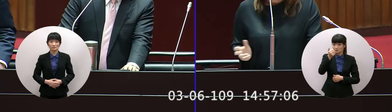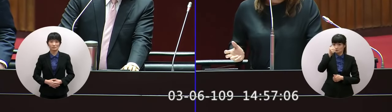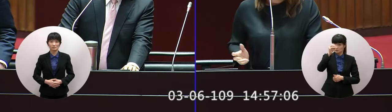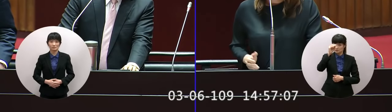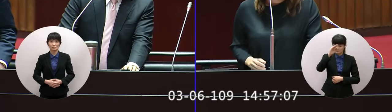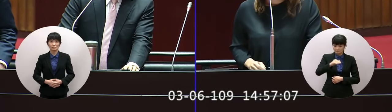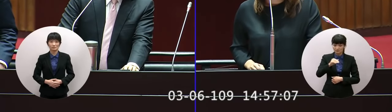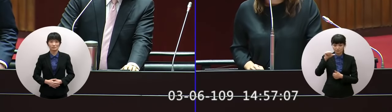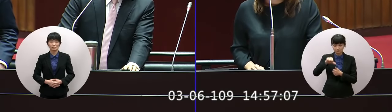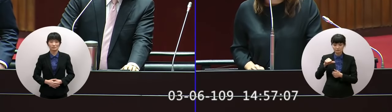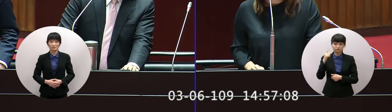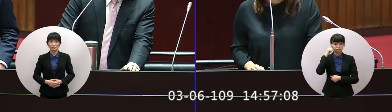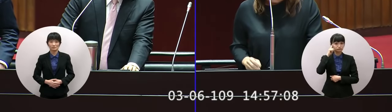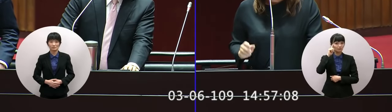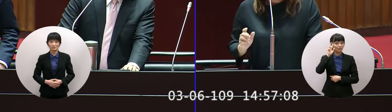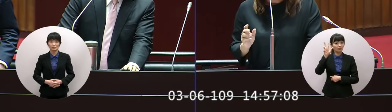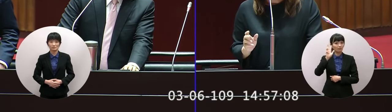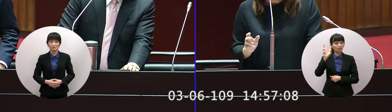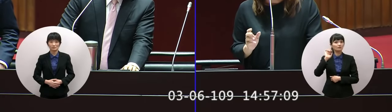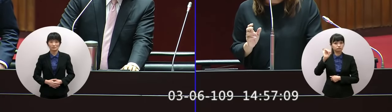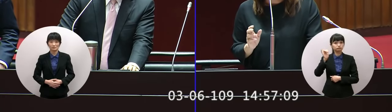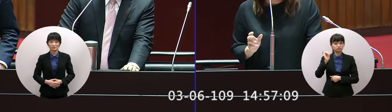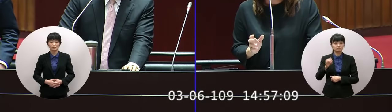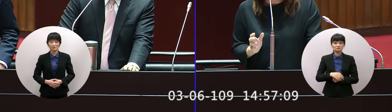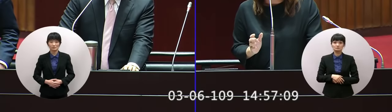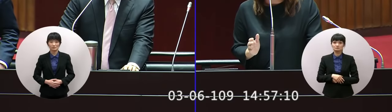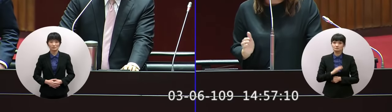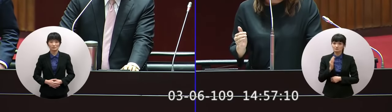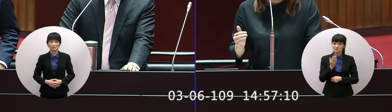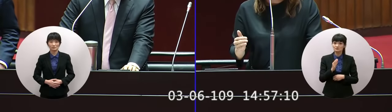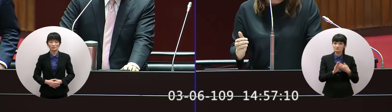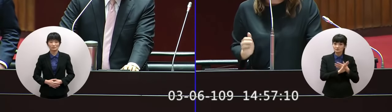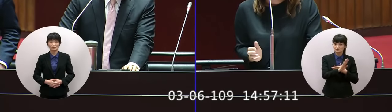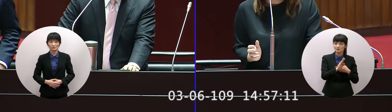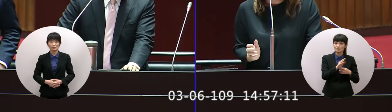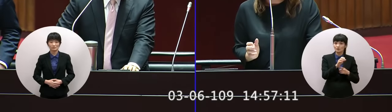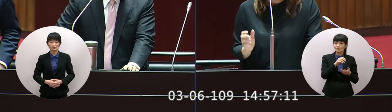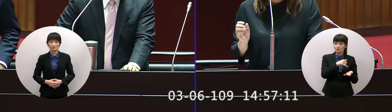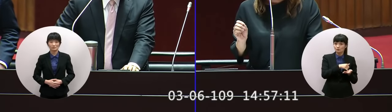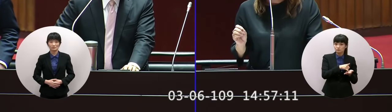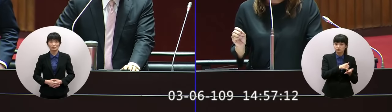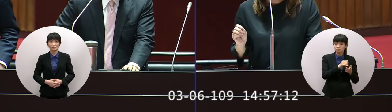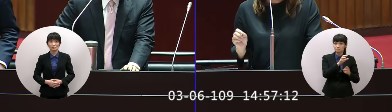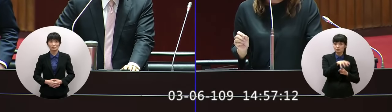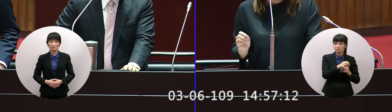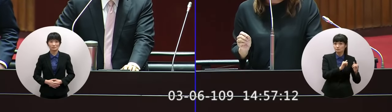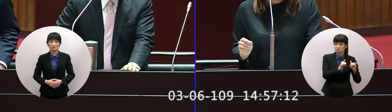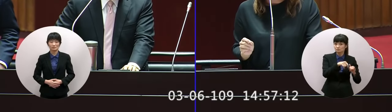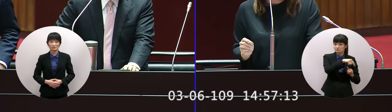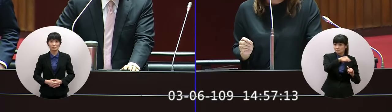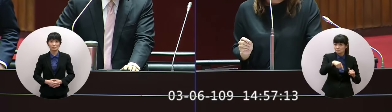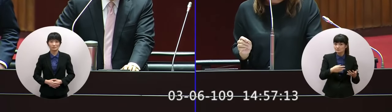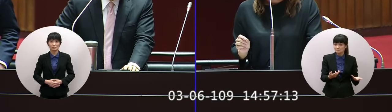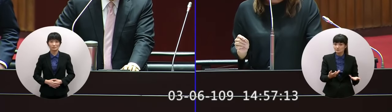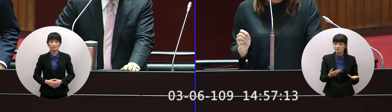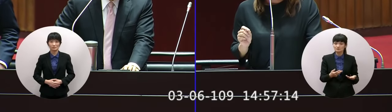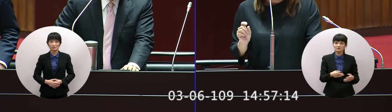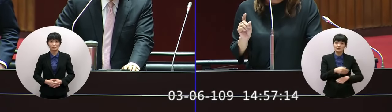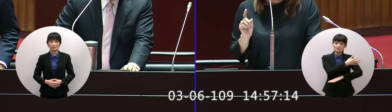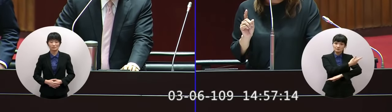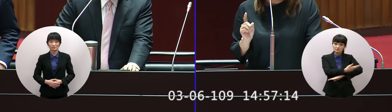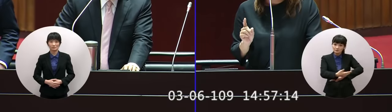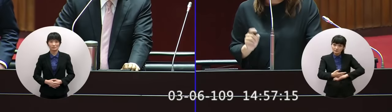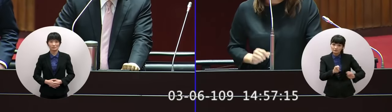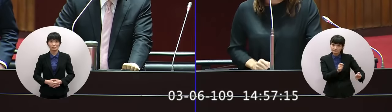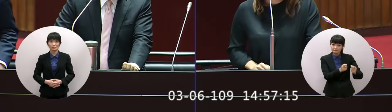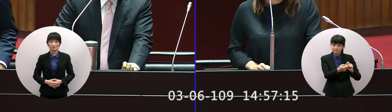说好像也无关痛痒，可是对有很多的农民，他在河川地，他去种植作物，我们